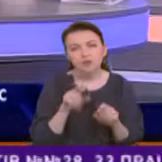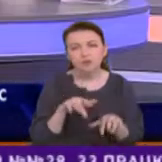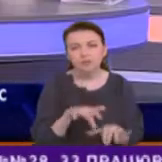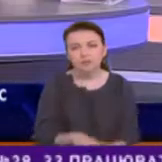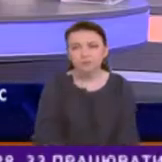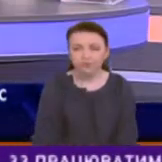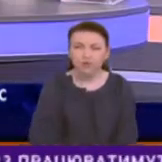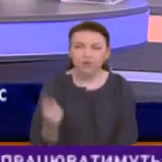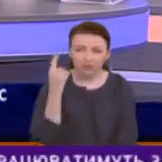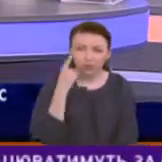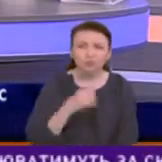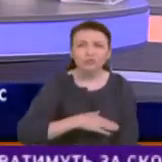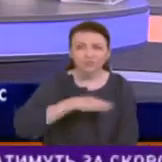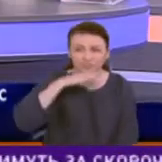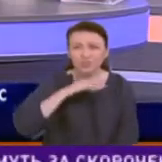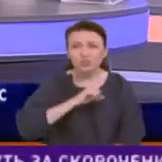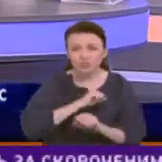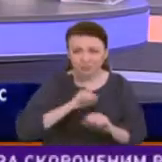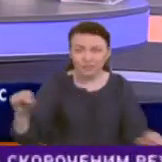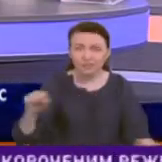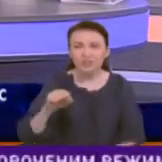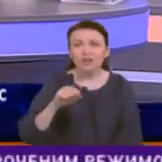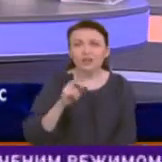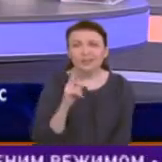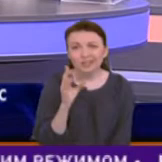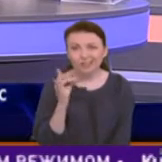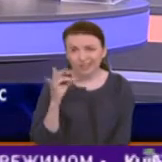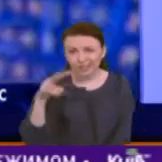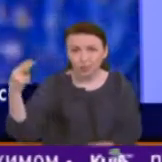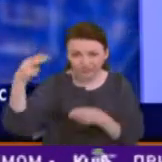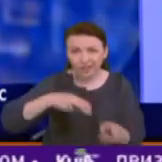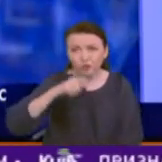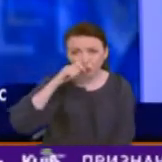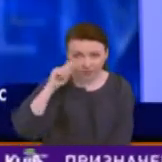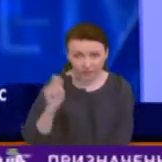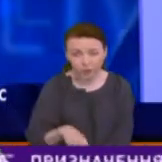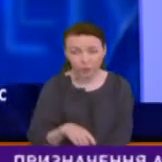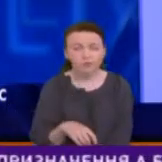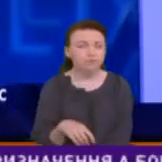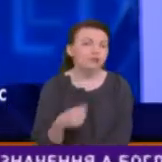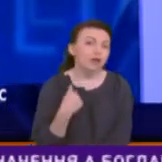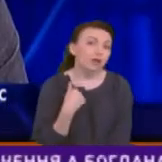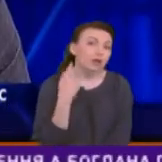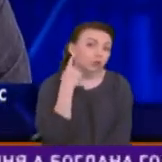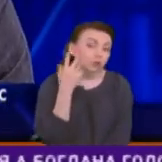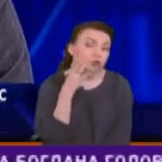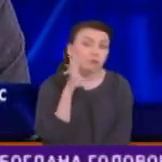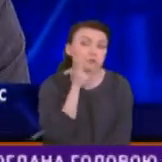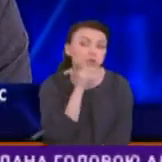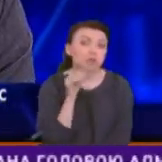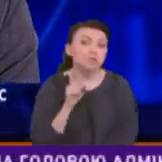думаєте, вистачить сміливості патріарху Кирилу приїхати в Україну? Я думаю, що зараз, якщо вистачає